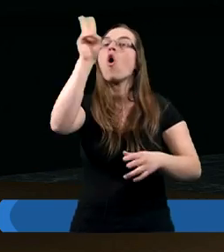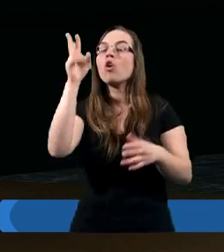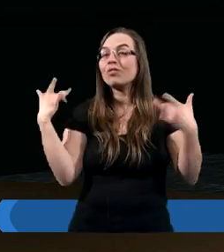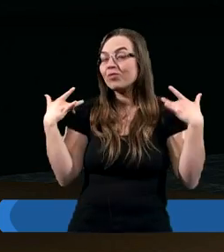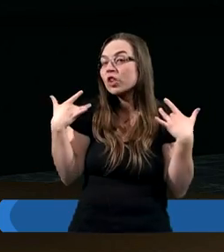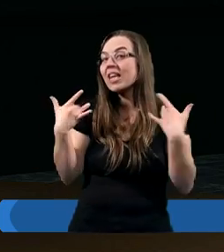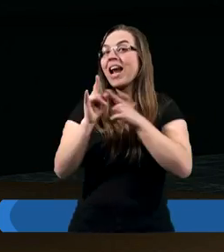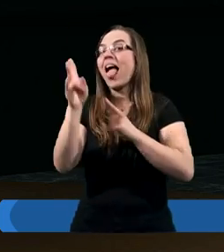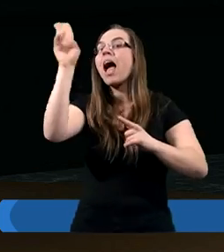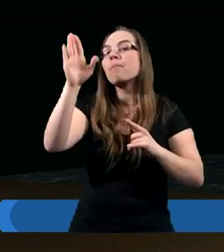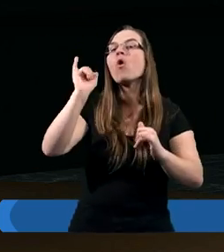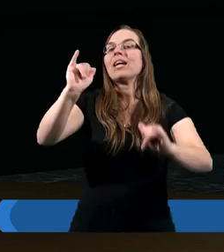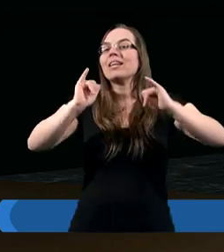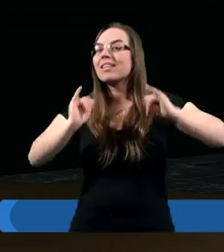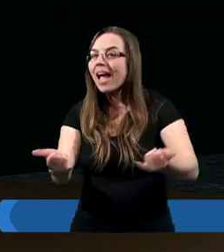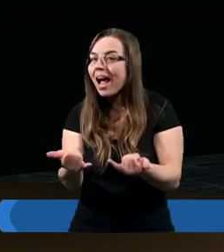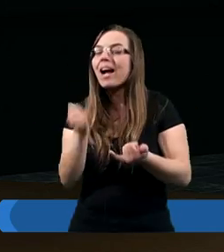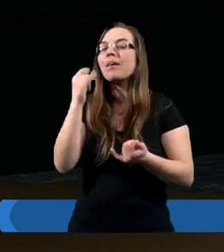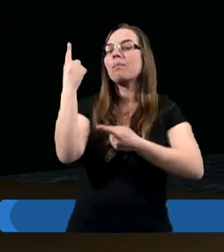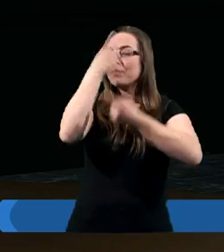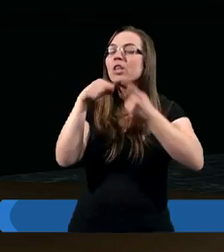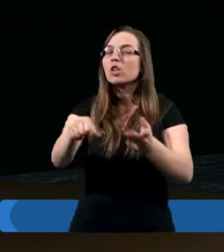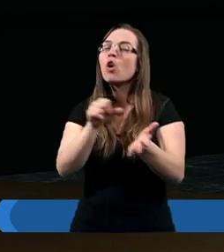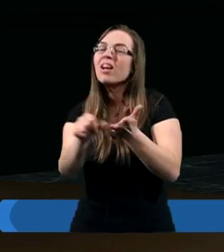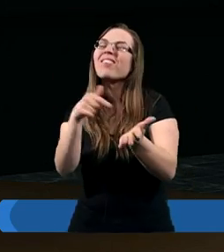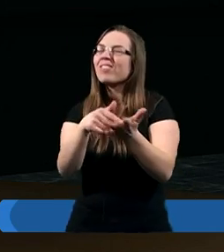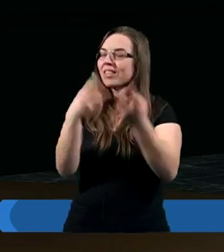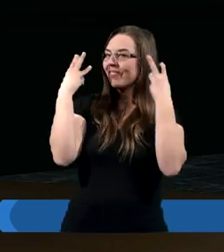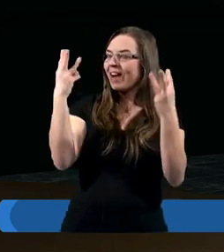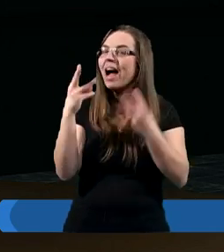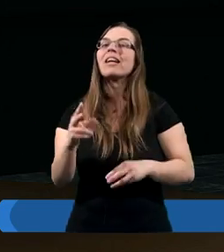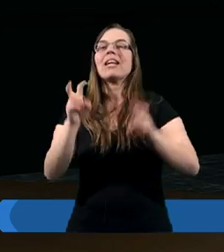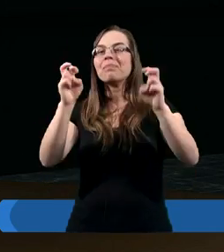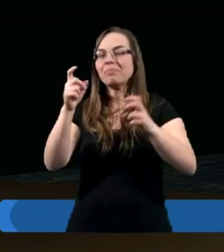Boga i jak. I myślę, że to jest właśnie tym sednem tego